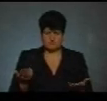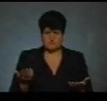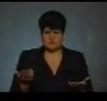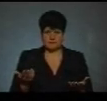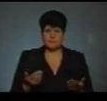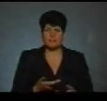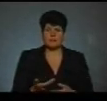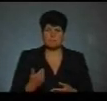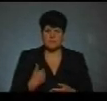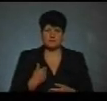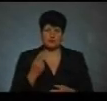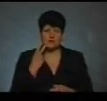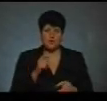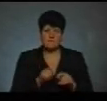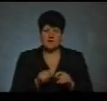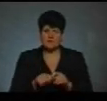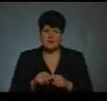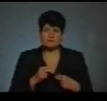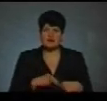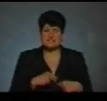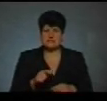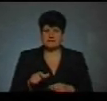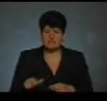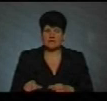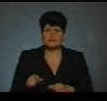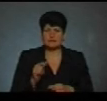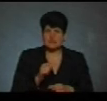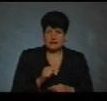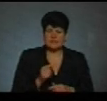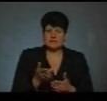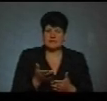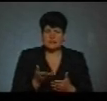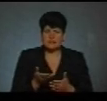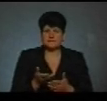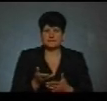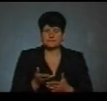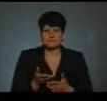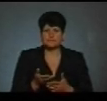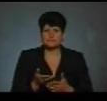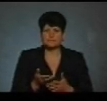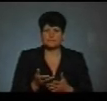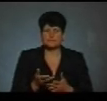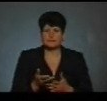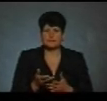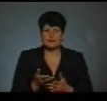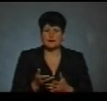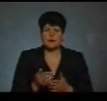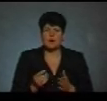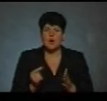Ми систематично перевіряємо тих працівників, які десь в такі гарячі